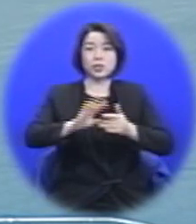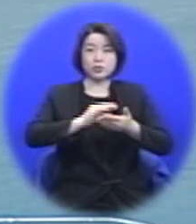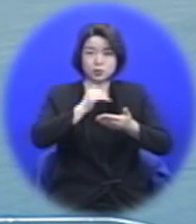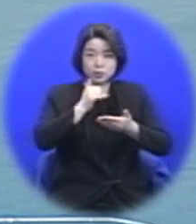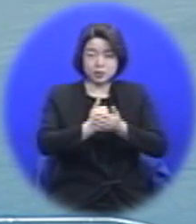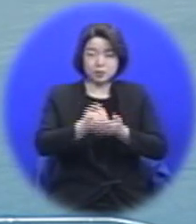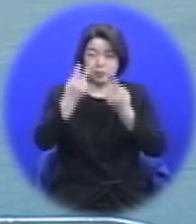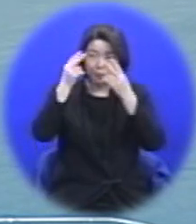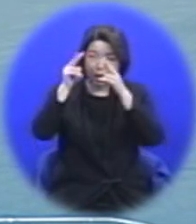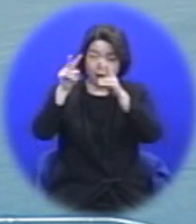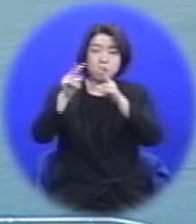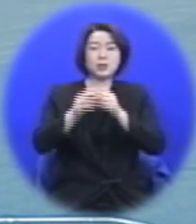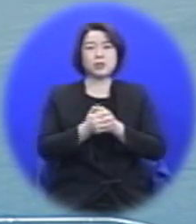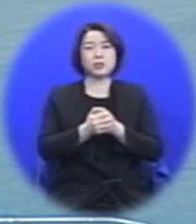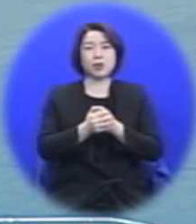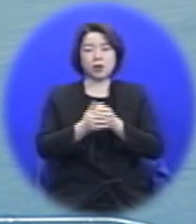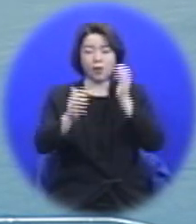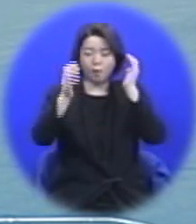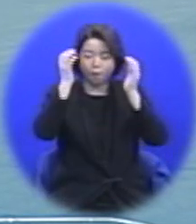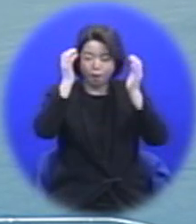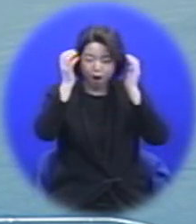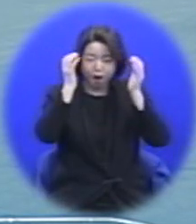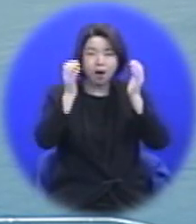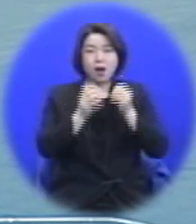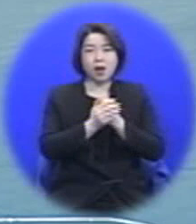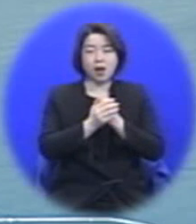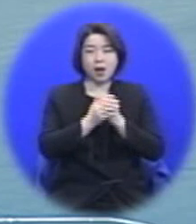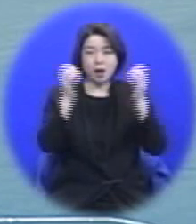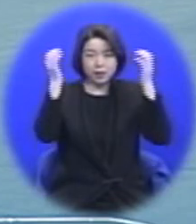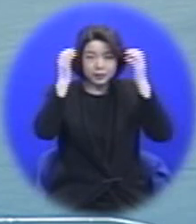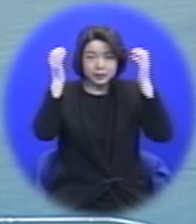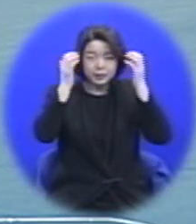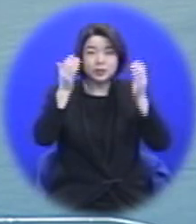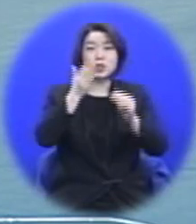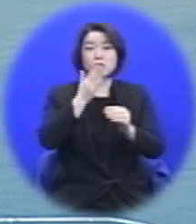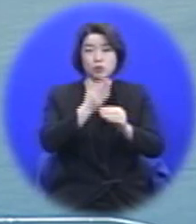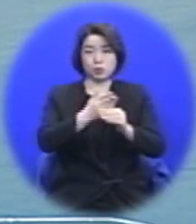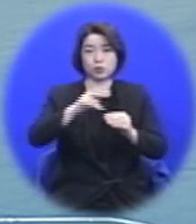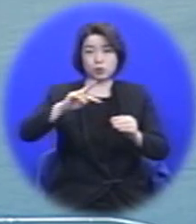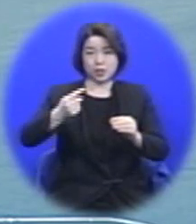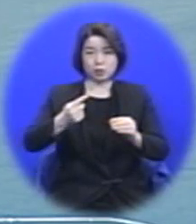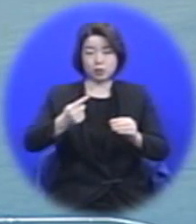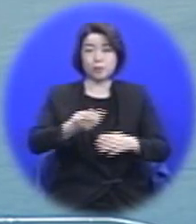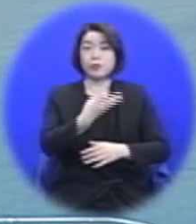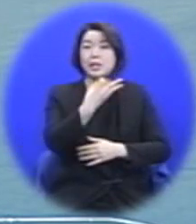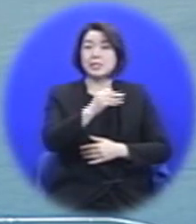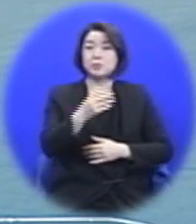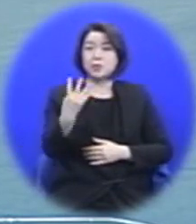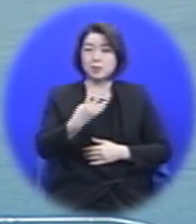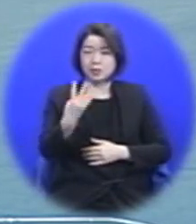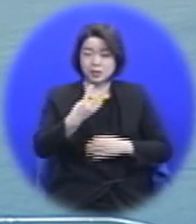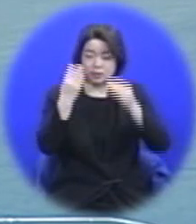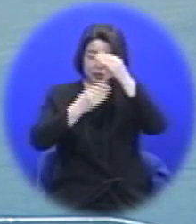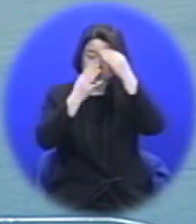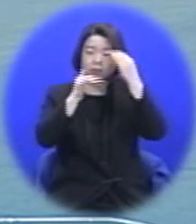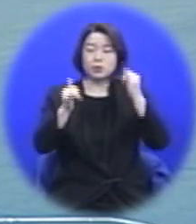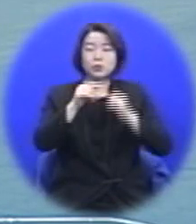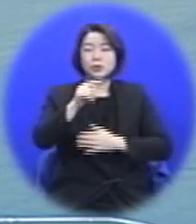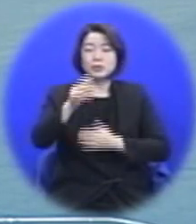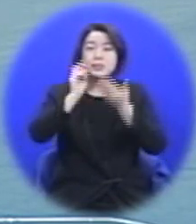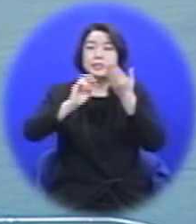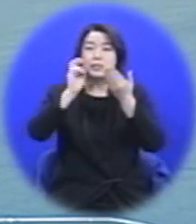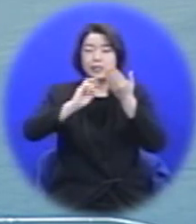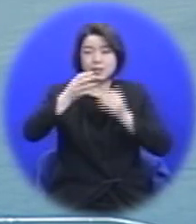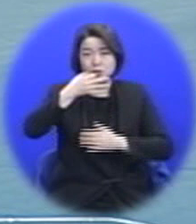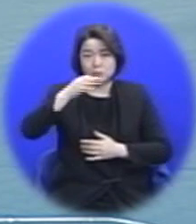바라보면서 환난과 시련 중에도 14만 4천의 성도의 그 찬송을